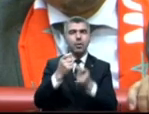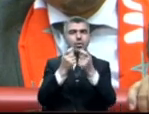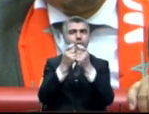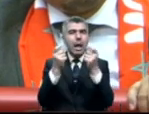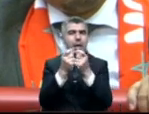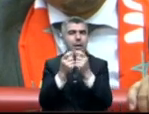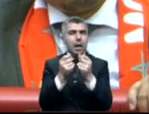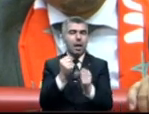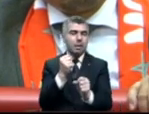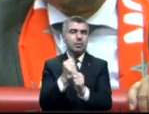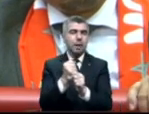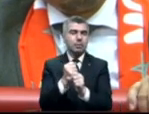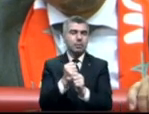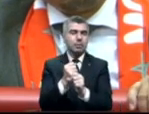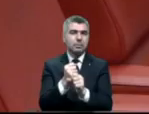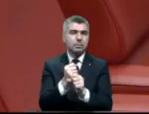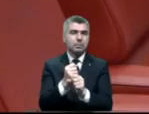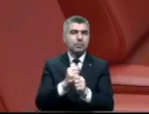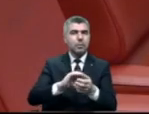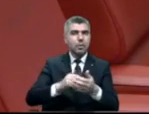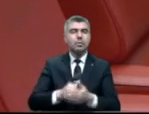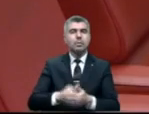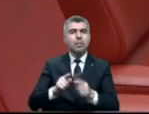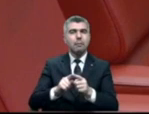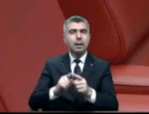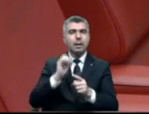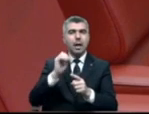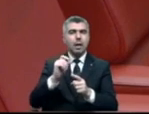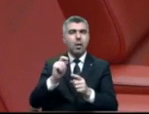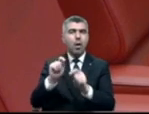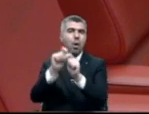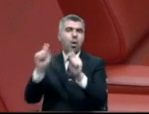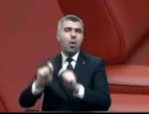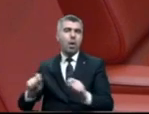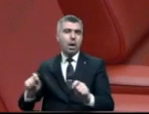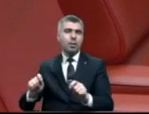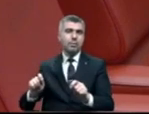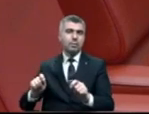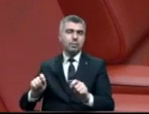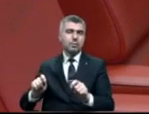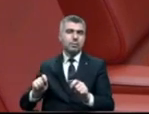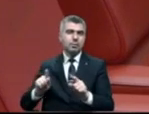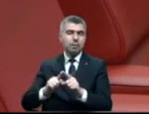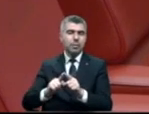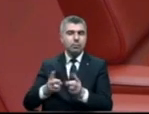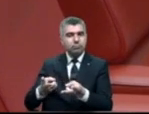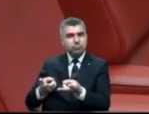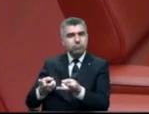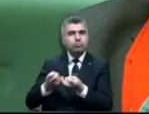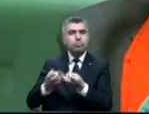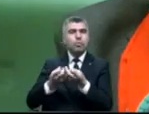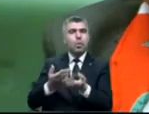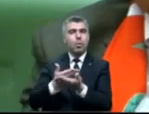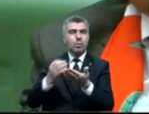اللي كتشتغل في هذا الميدان كتشتغل بشكل عشوائي، ويمكننا نقولوا كاع كتنهب الثروات ديال